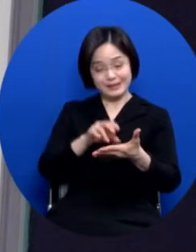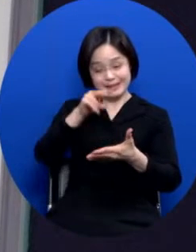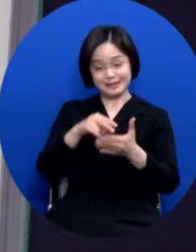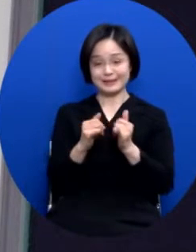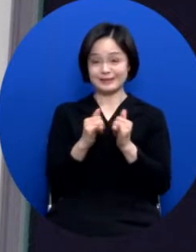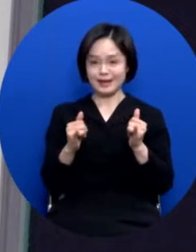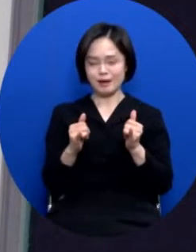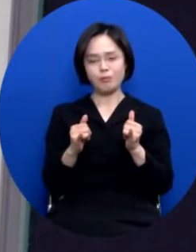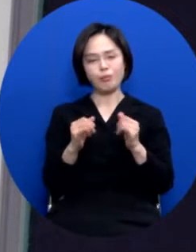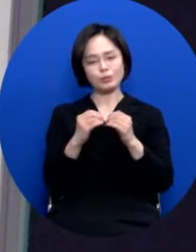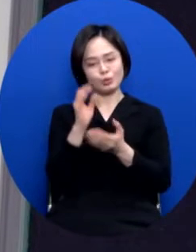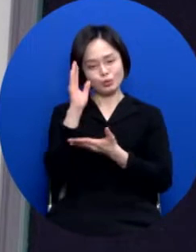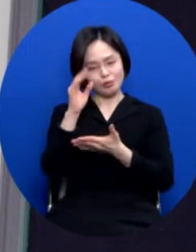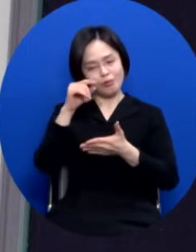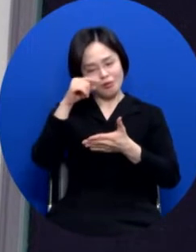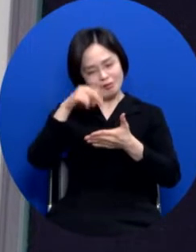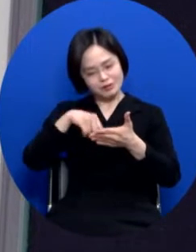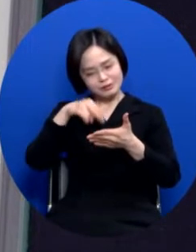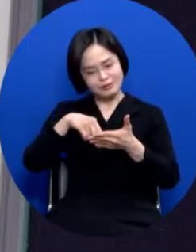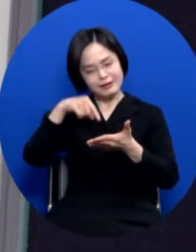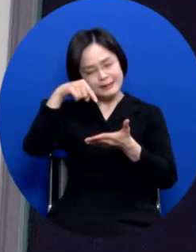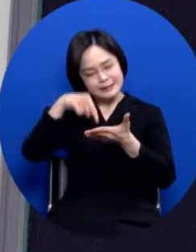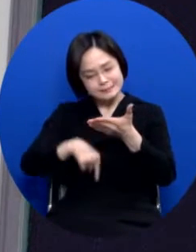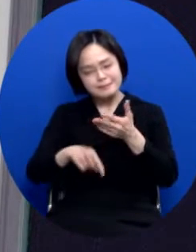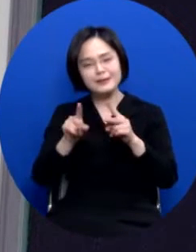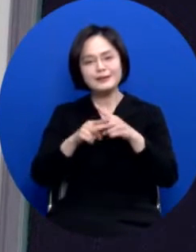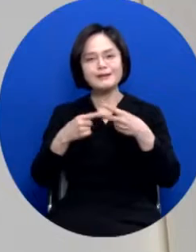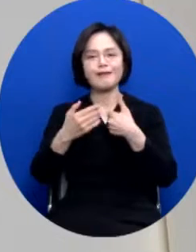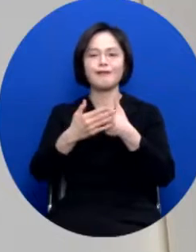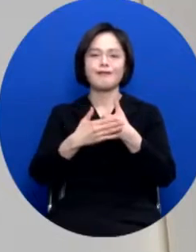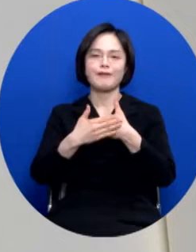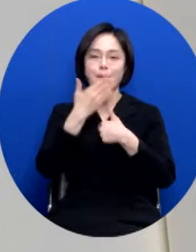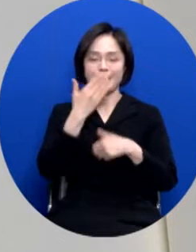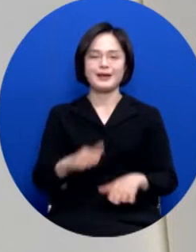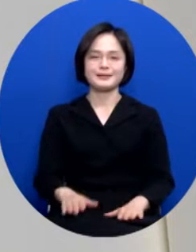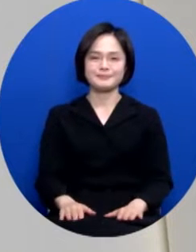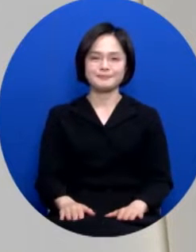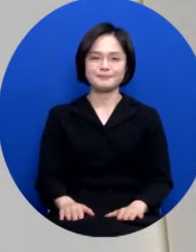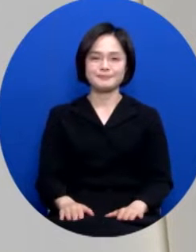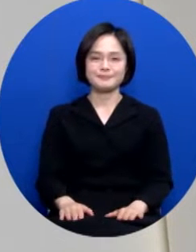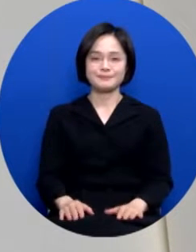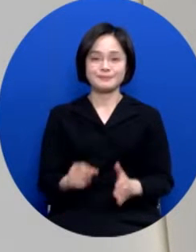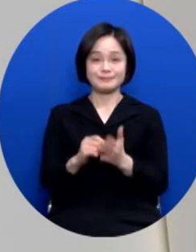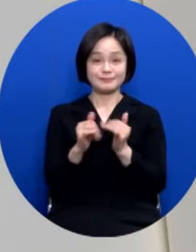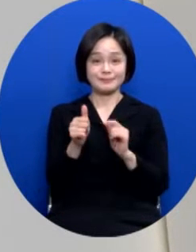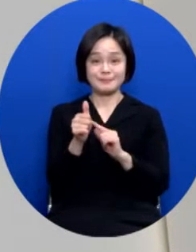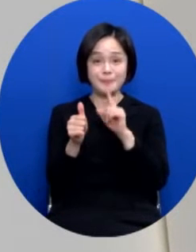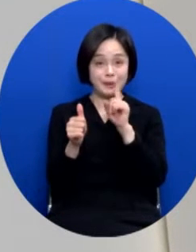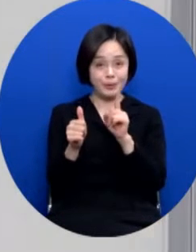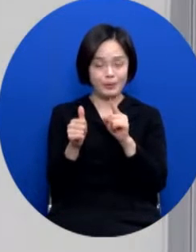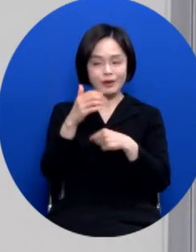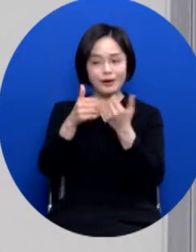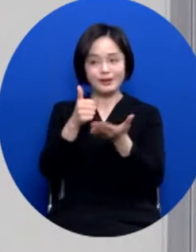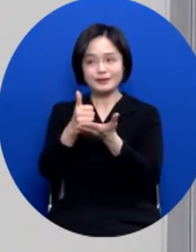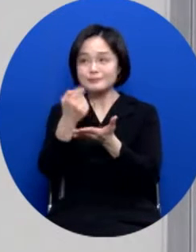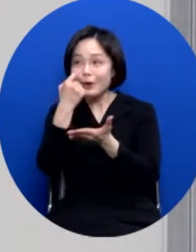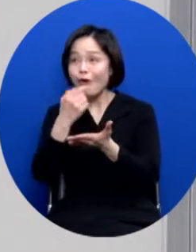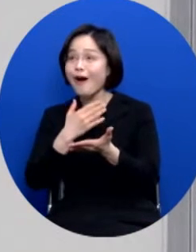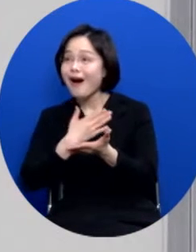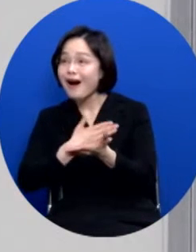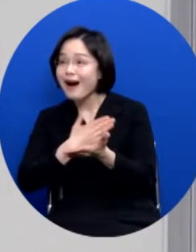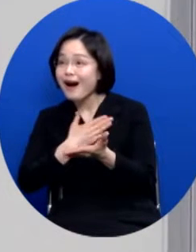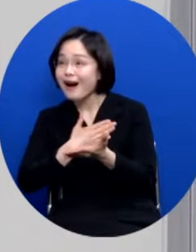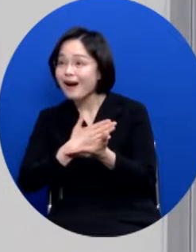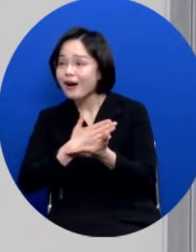읽기의 깊이와 너비를 더할 수 있도록 돕습니다. 이 대표는 하나님을 암과 동시에